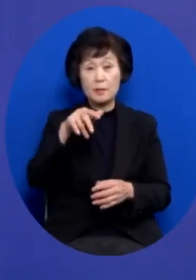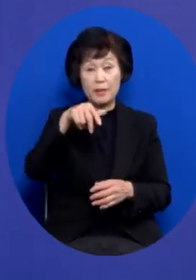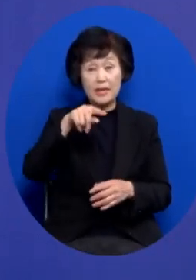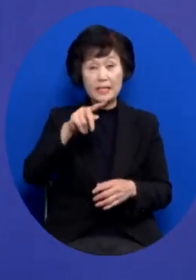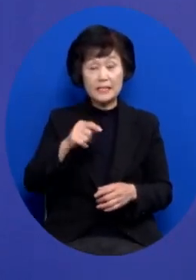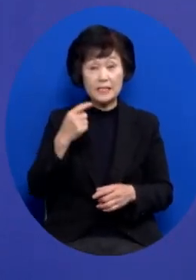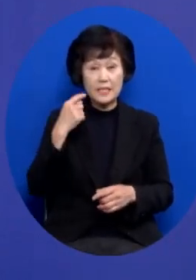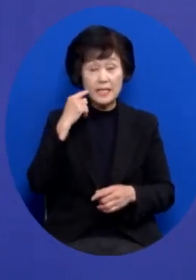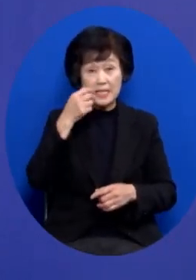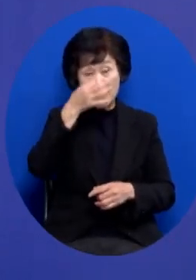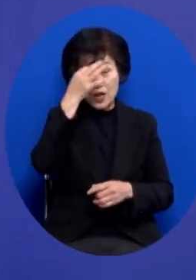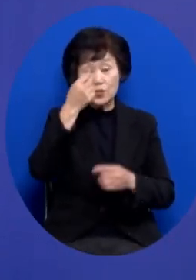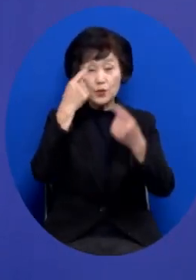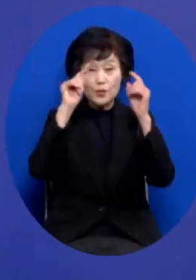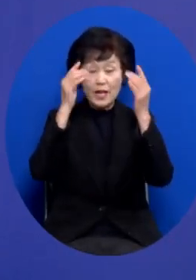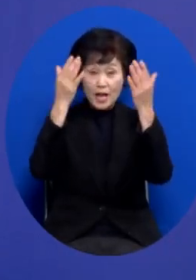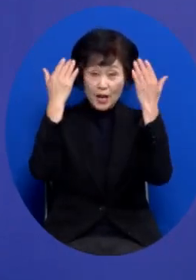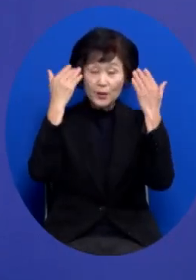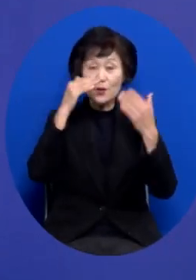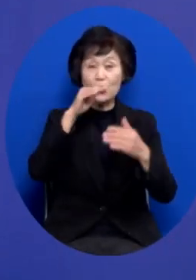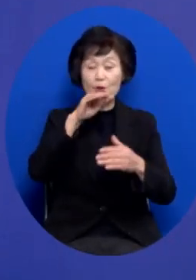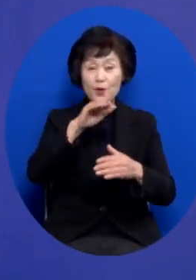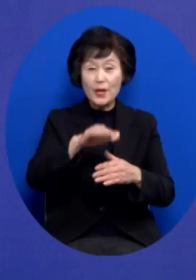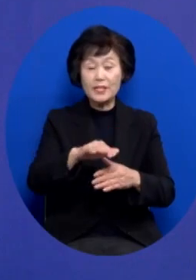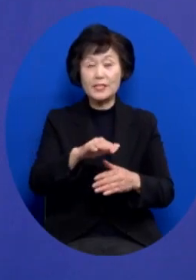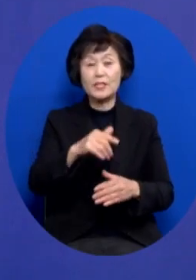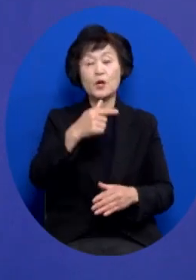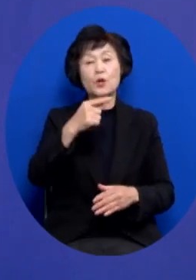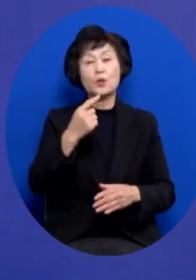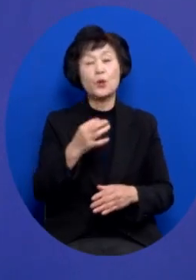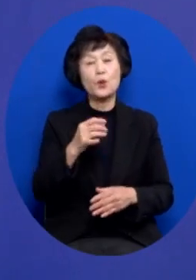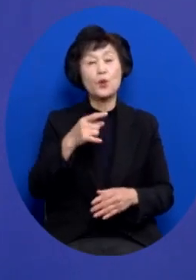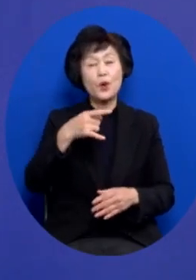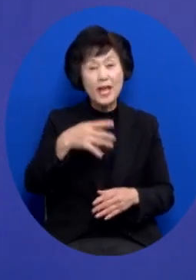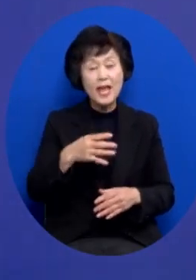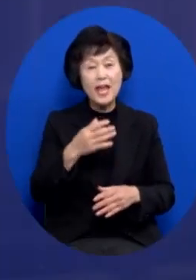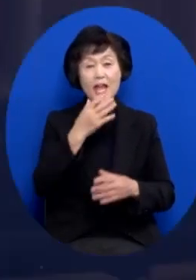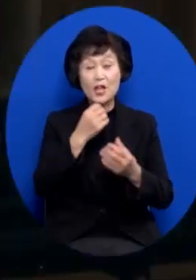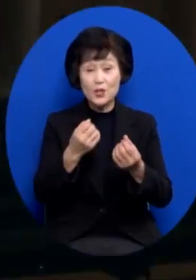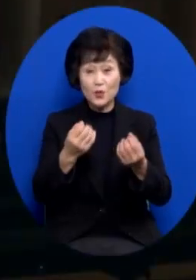백석예술대학교가 성탄의 기쁨을 나누기 위해 노엘을 주제로 콘서트를 개최했습니다.